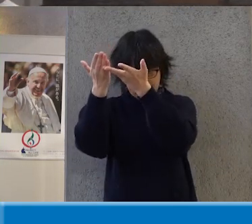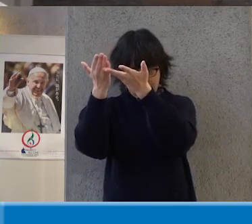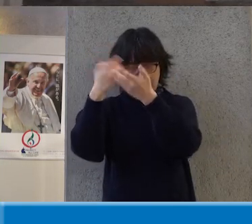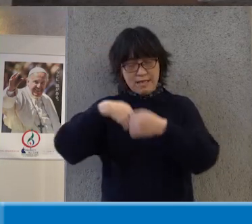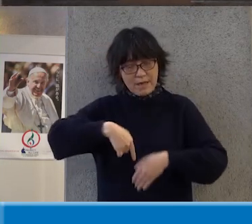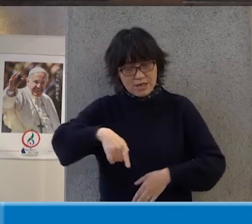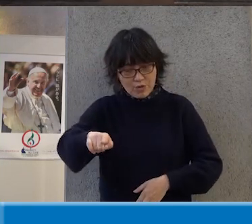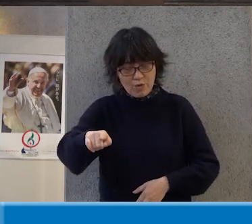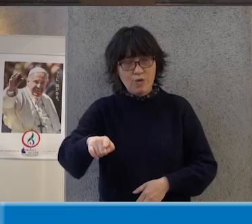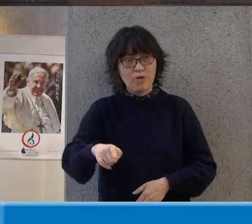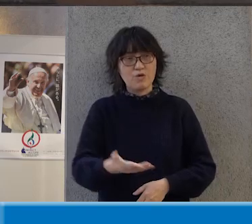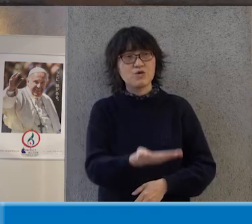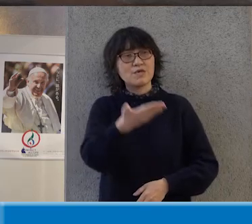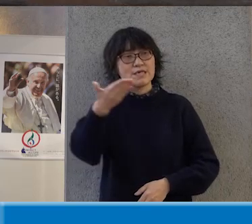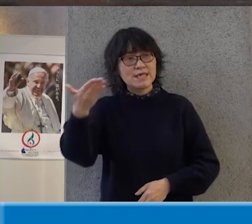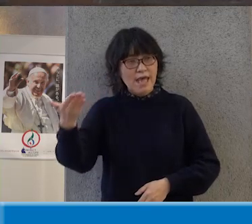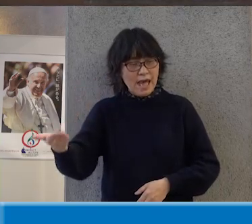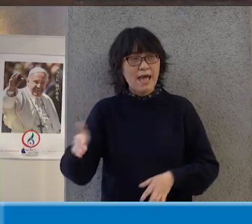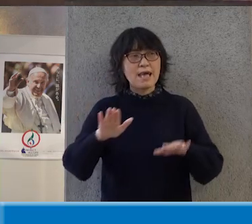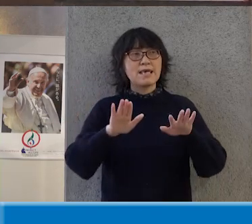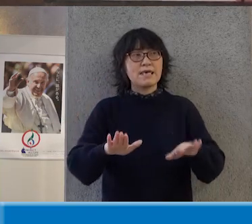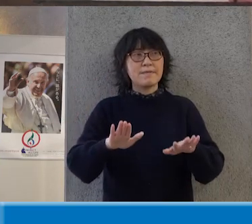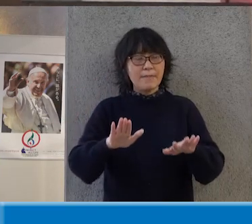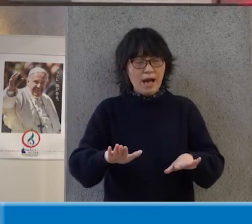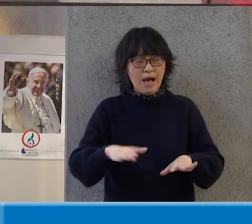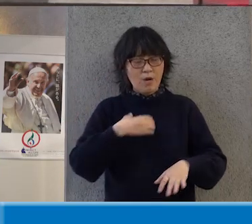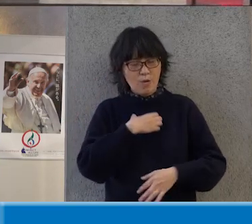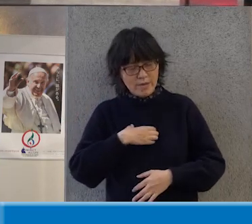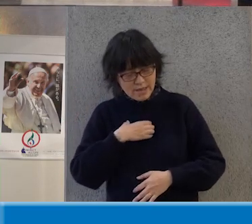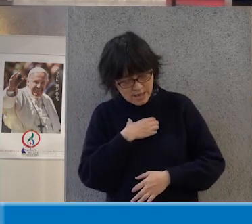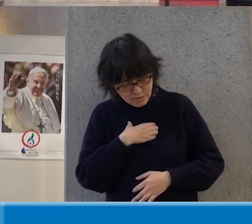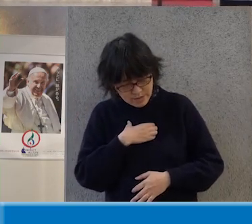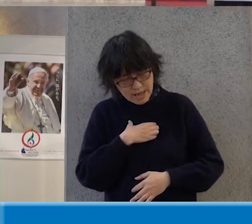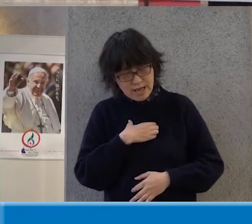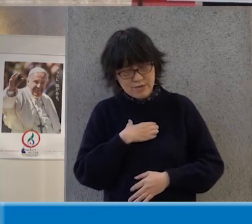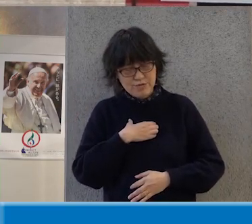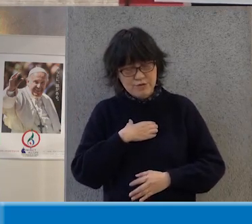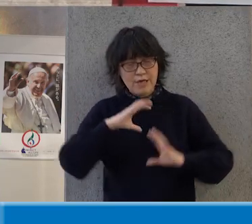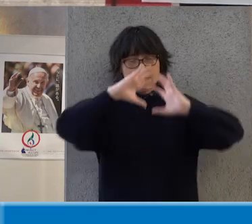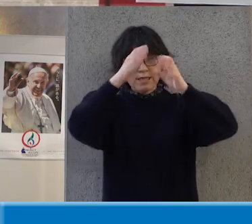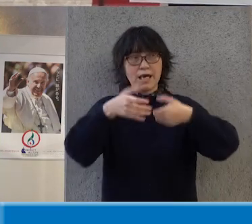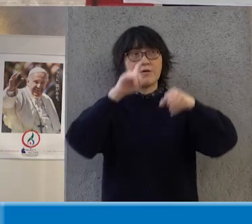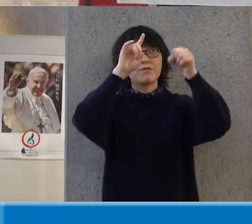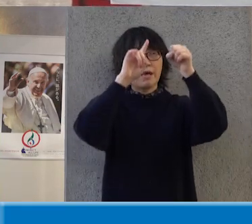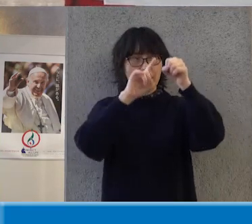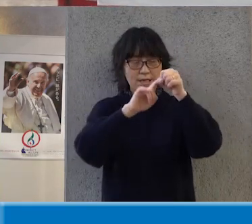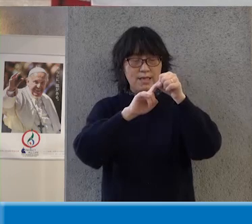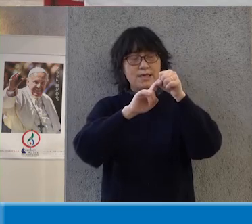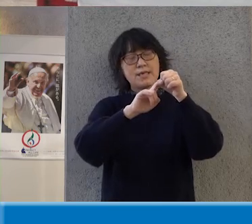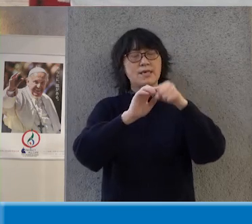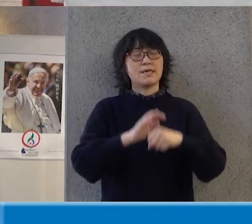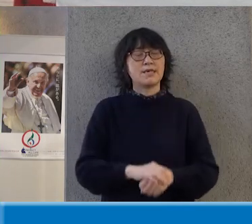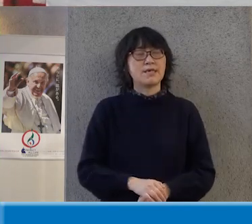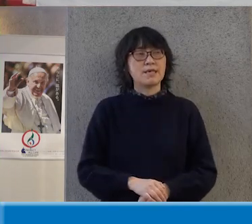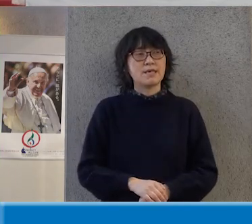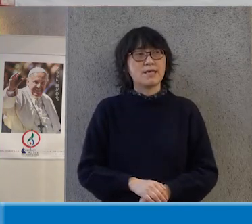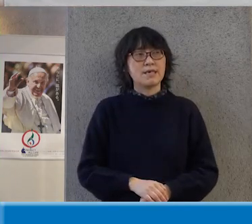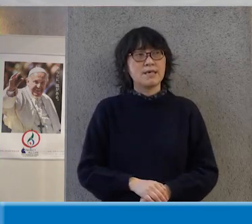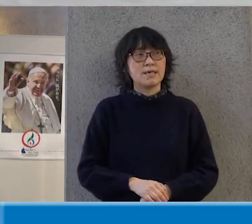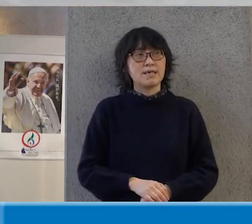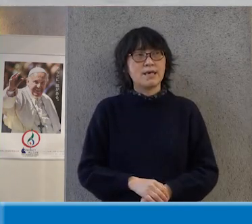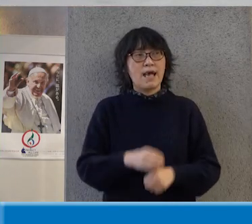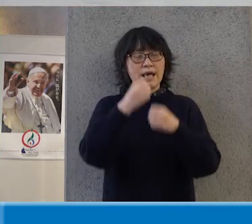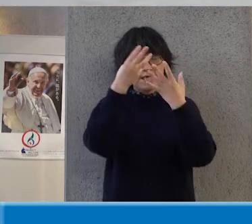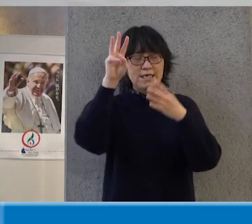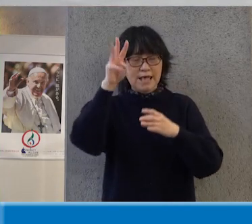そして同時に、今困難の中である全世界のために、新型コロナ